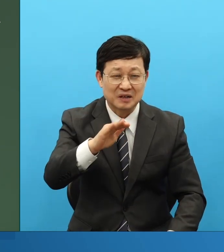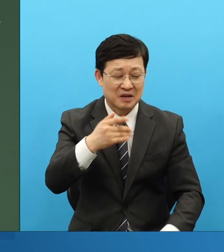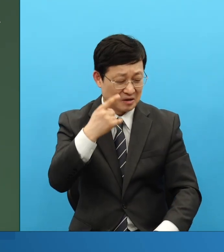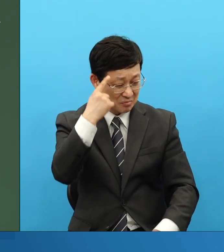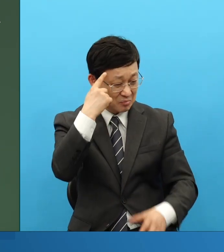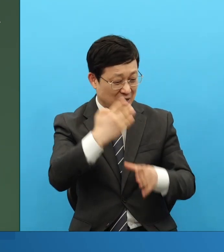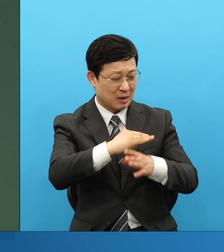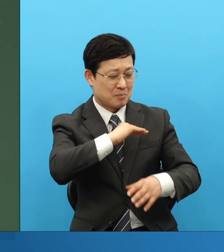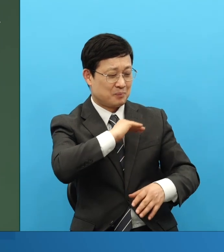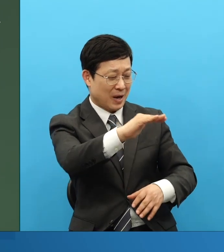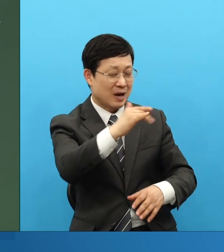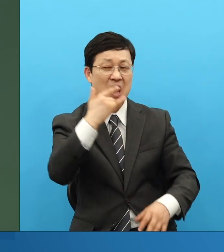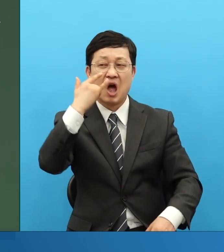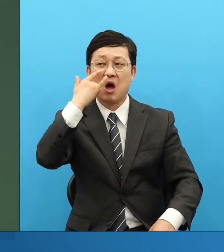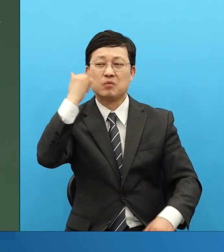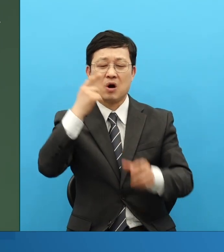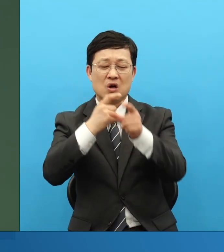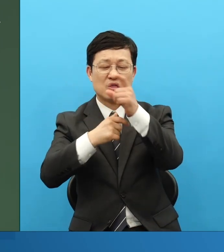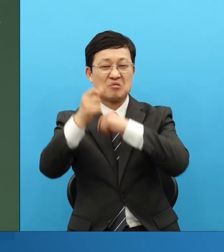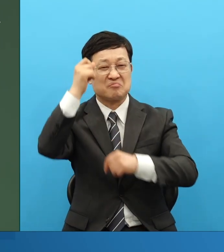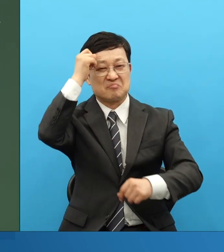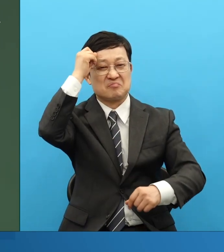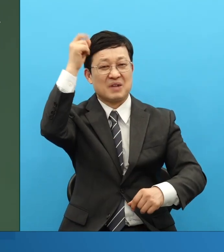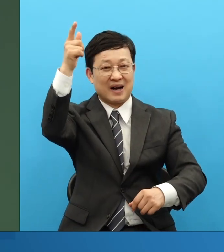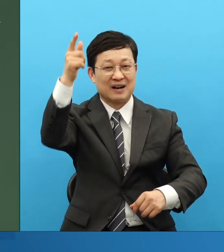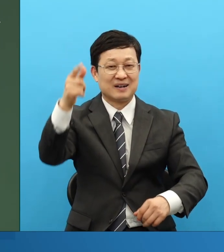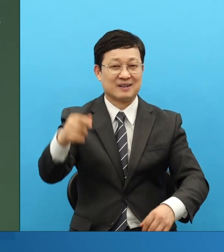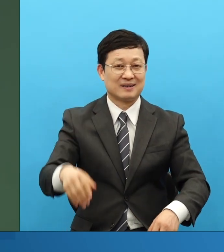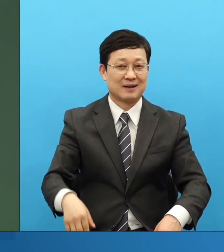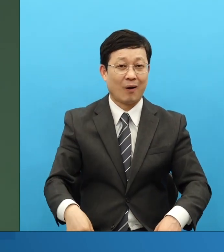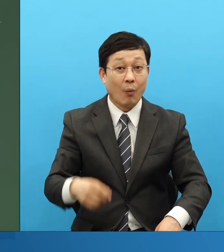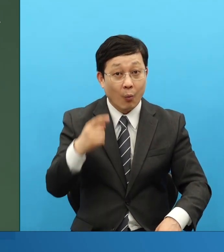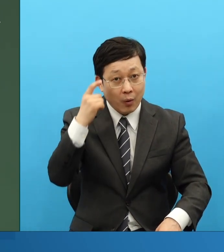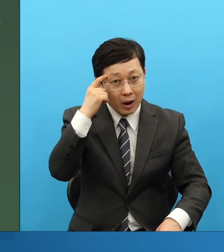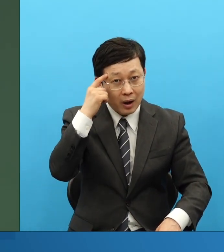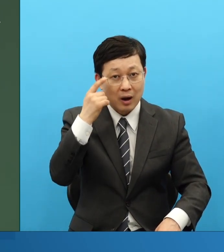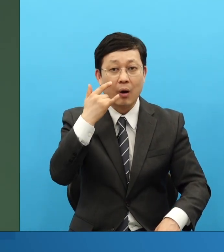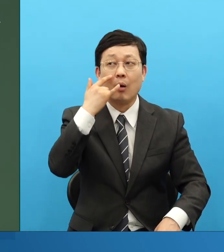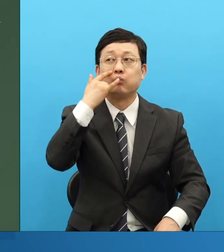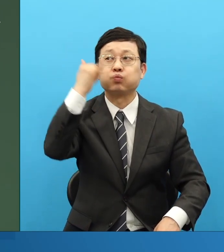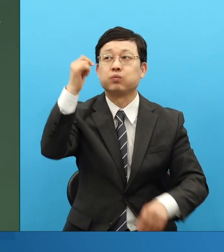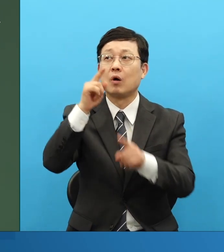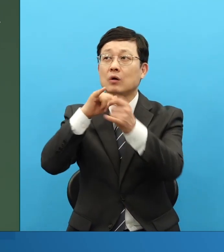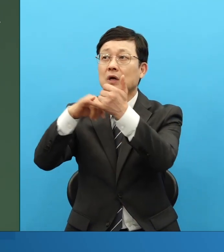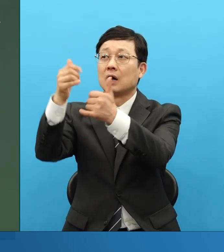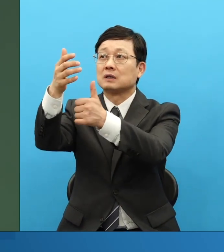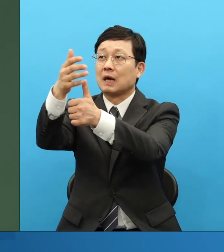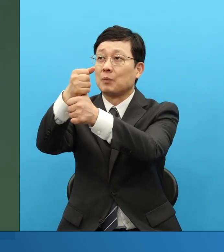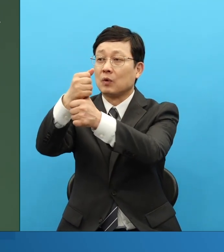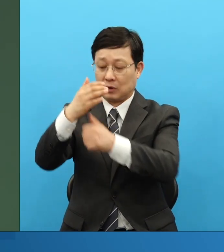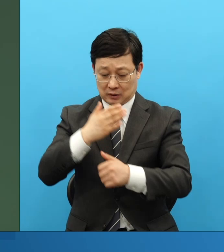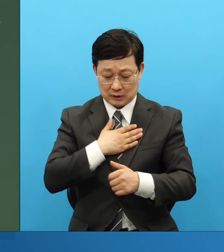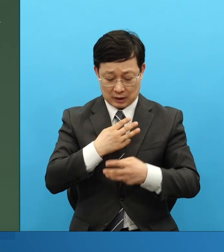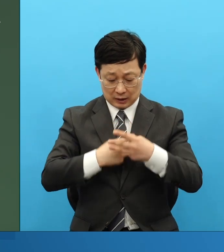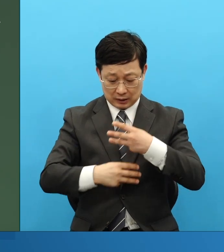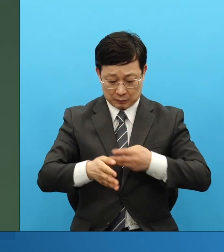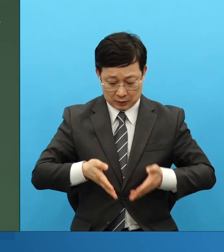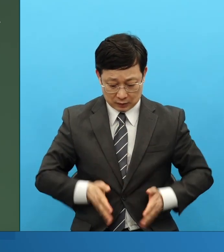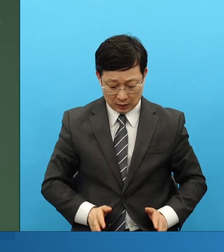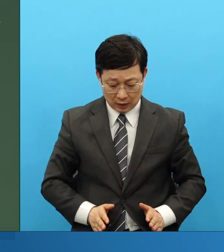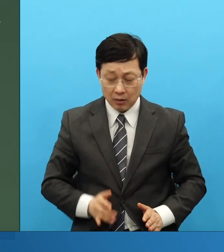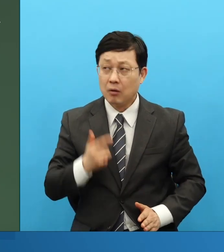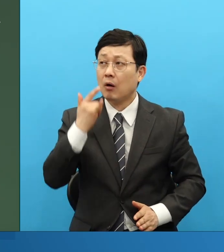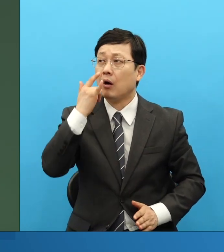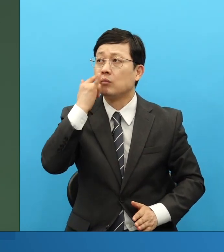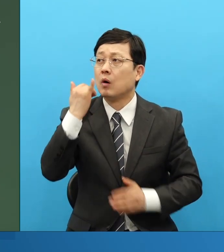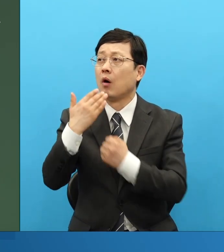may not have a doctorate degree, but they are greater than people with PhDs. 그냥 여러분을 렘넌트로 태어나게 한 거예요. Why? Because they allowed